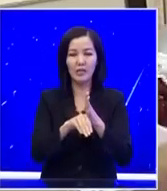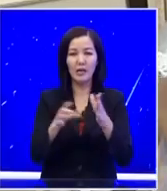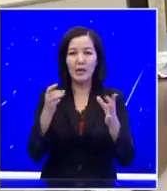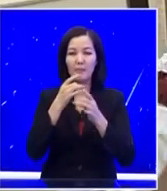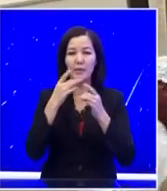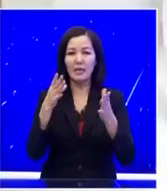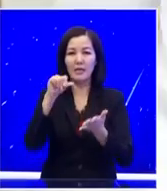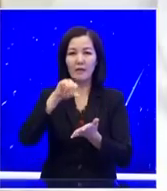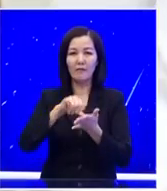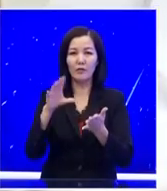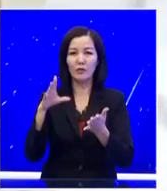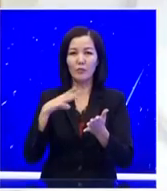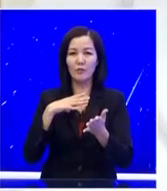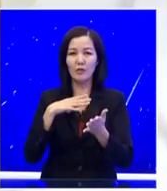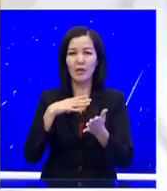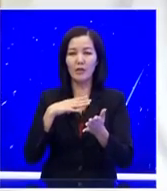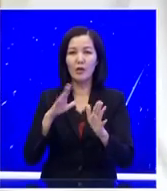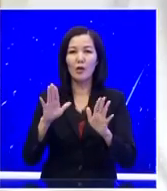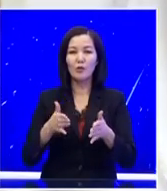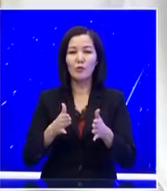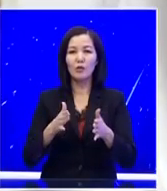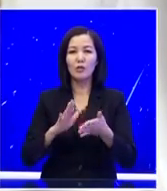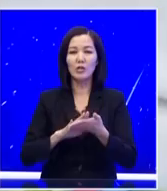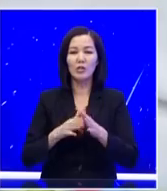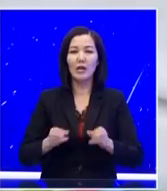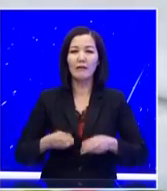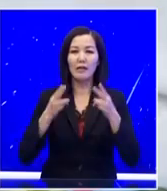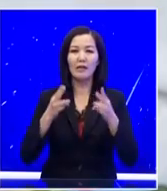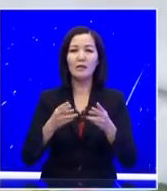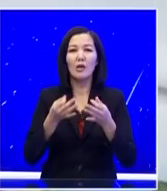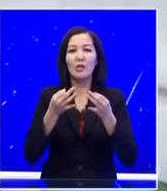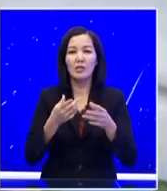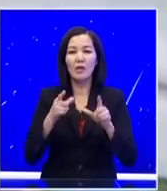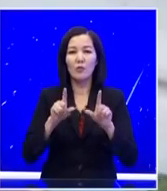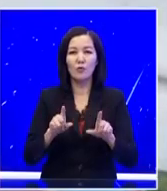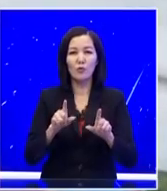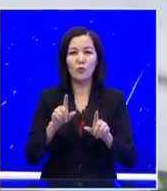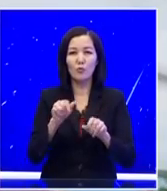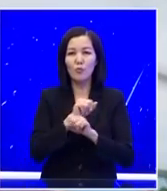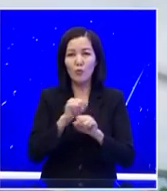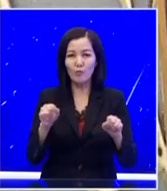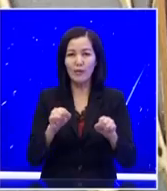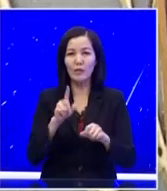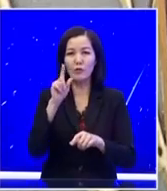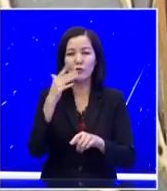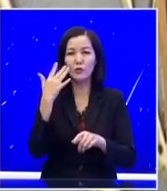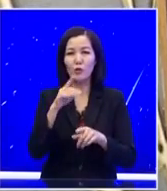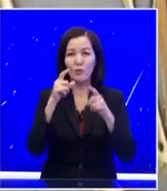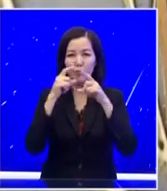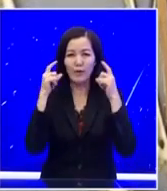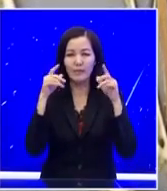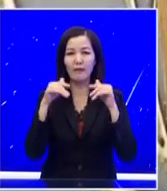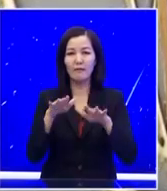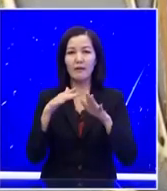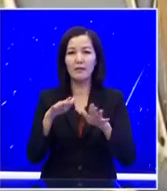мерекелердің көркі, төрін құтайтып жүргендер. Төтенше жағдайда қол қусырып қарап отыра алмапты. 3 күнде 150 маска тікті.